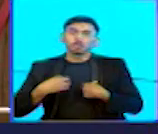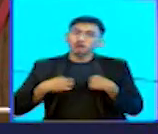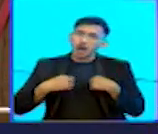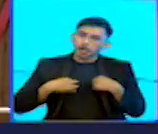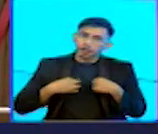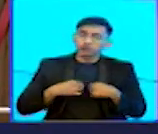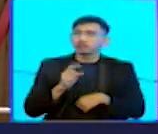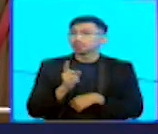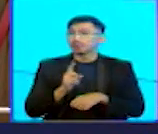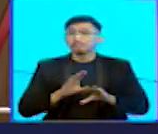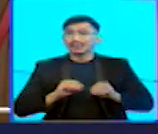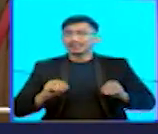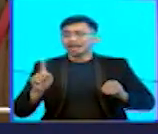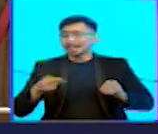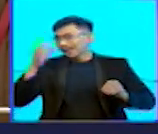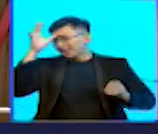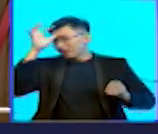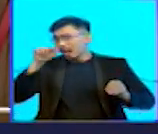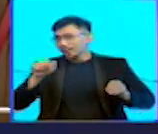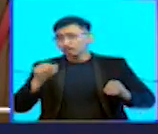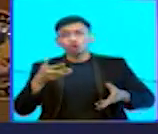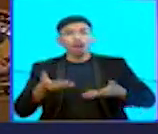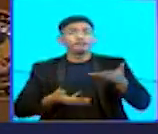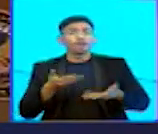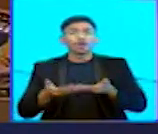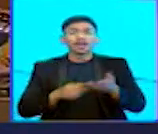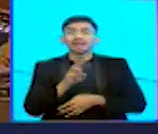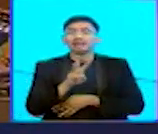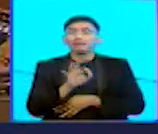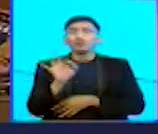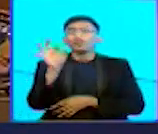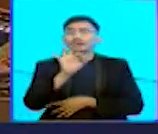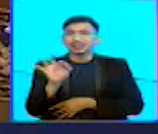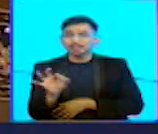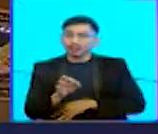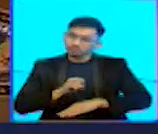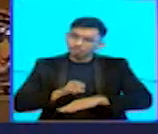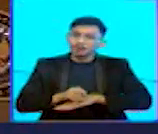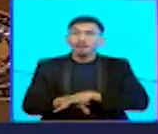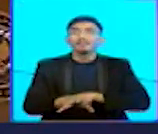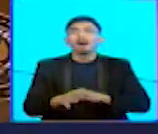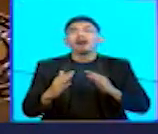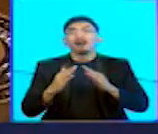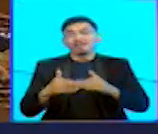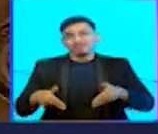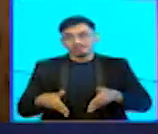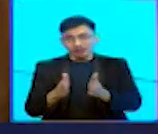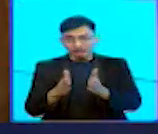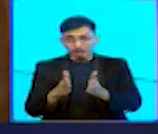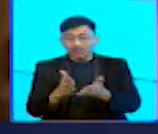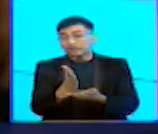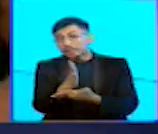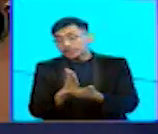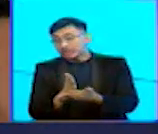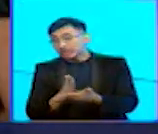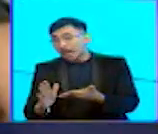itu mungkin 30% saja dari dampaknya terhadap hotel, sisanya adalah produk ekonomi